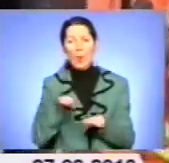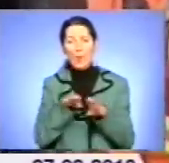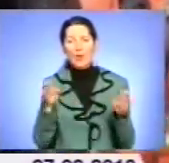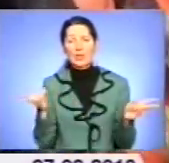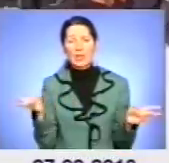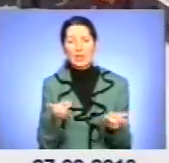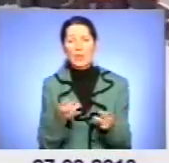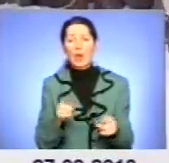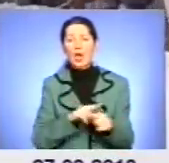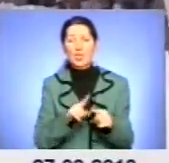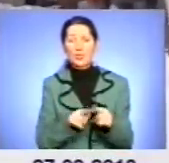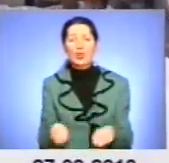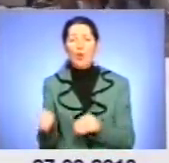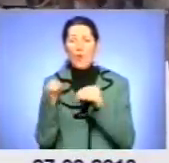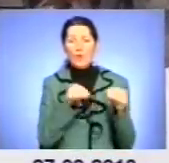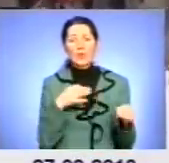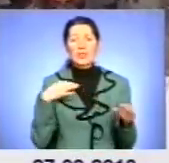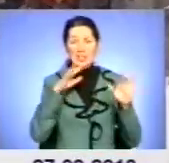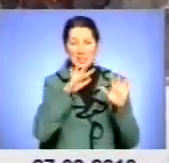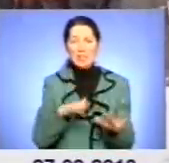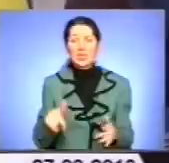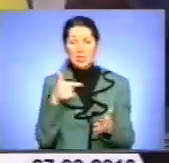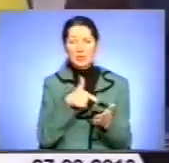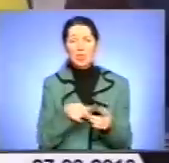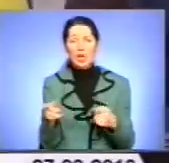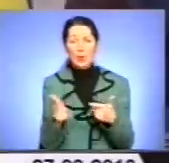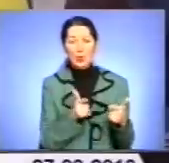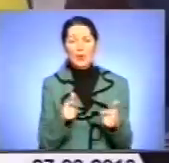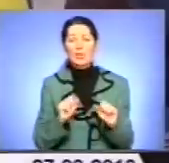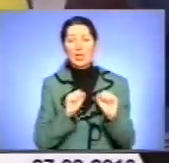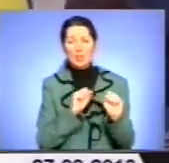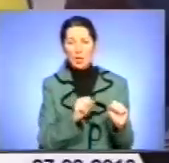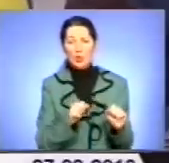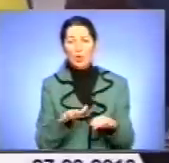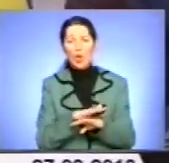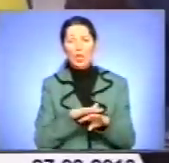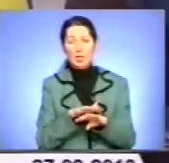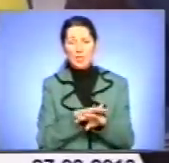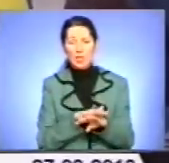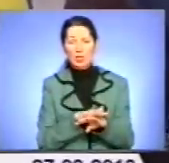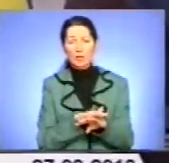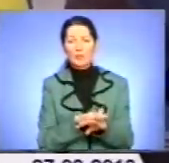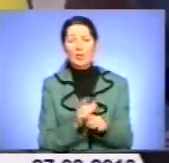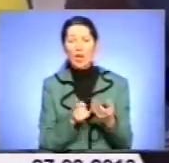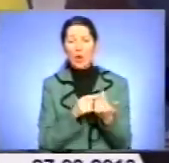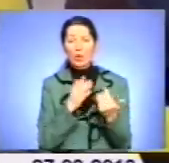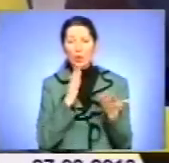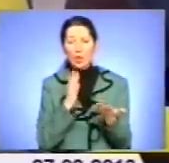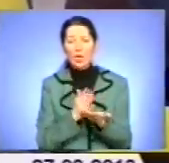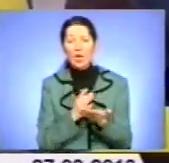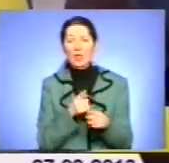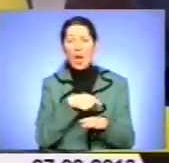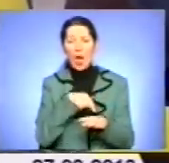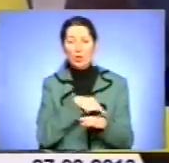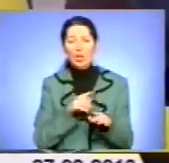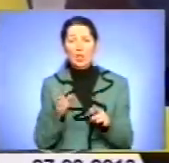сніг та підготуватися до заходів захисту населення. Рахунок іде на години. Повінь ми повинні зустріти з готовими